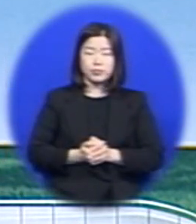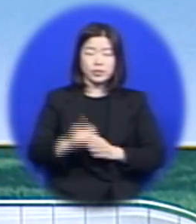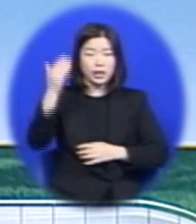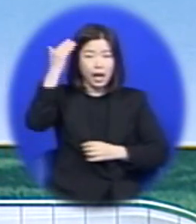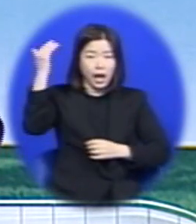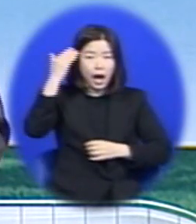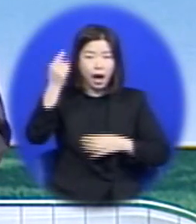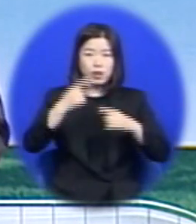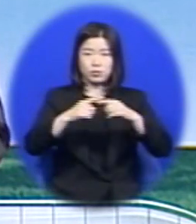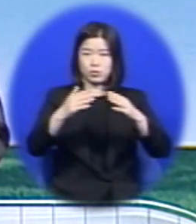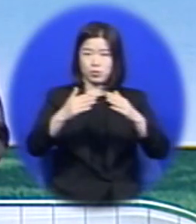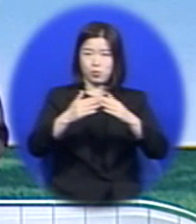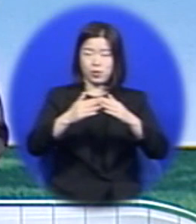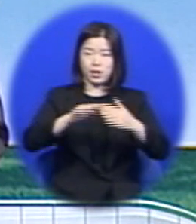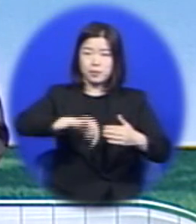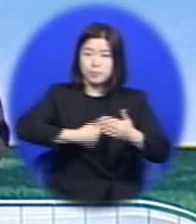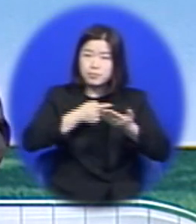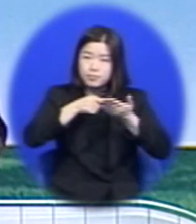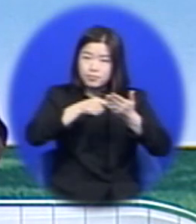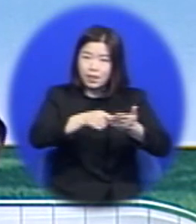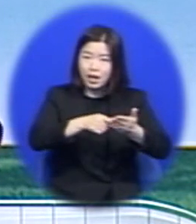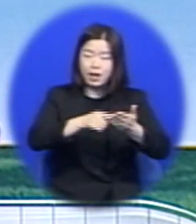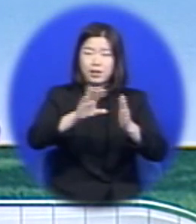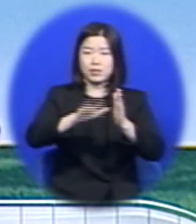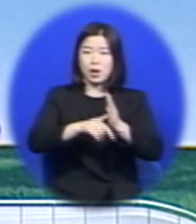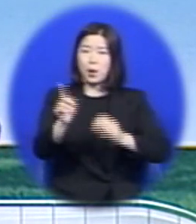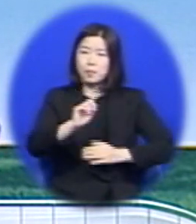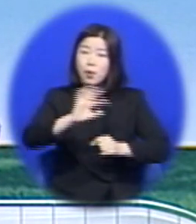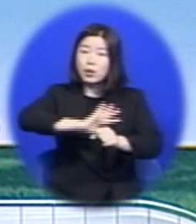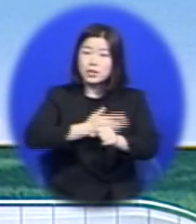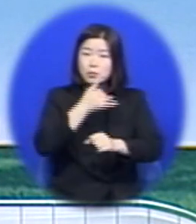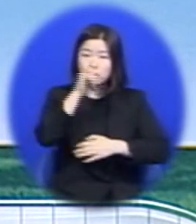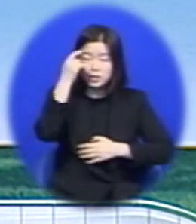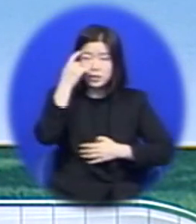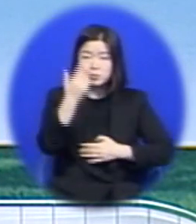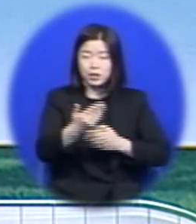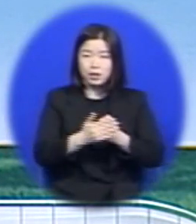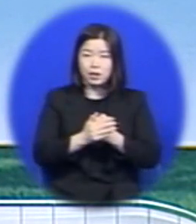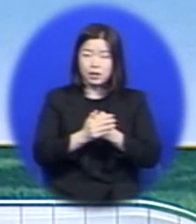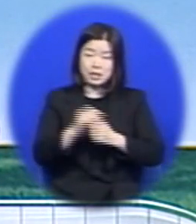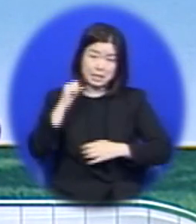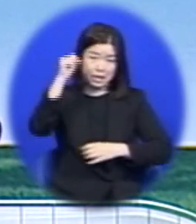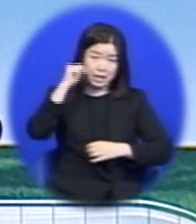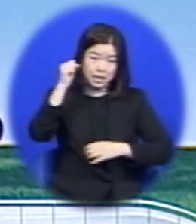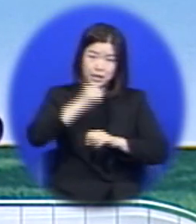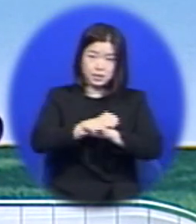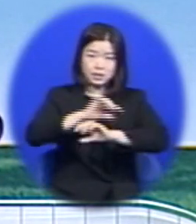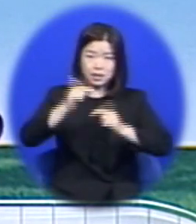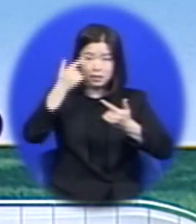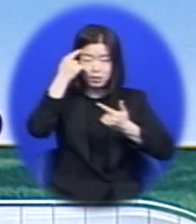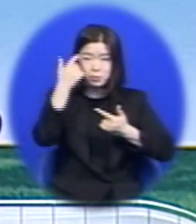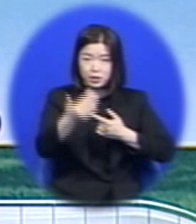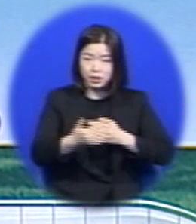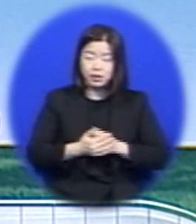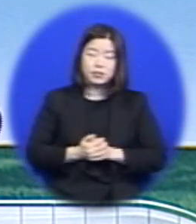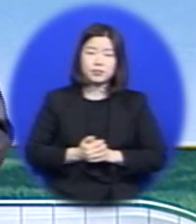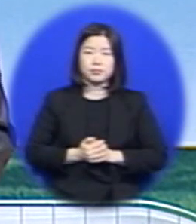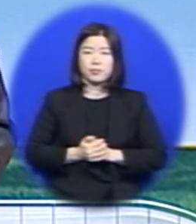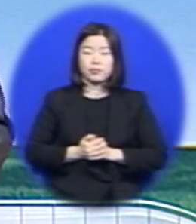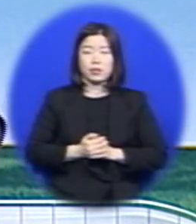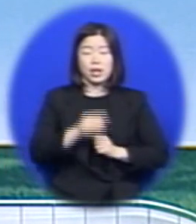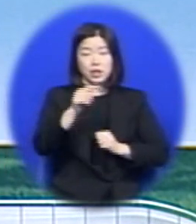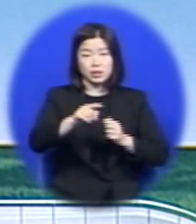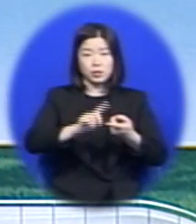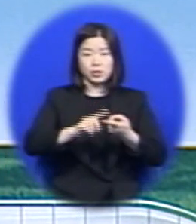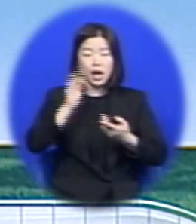한국 교회가 독재 정권 때 뭘 잘못한 거지요? 데모를 안 한 겁니까? 그